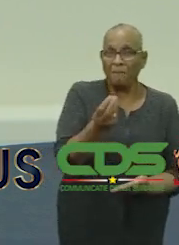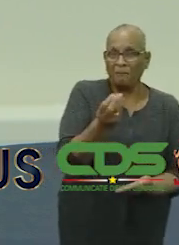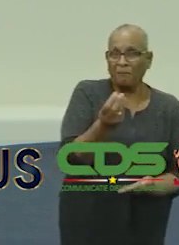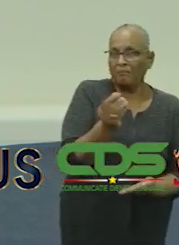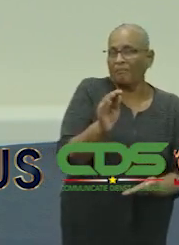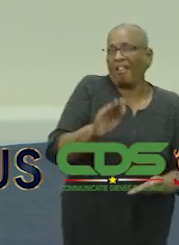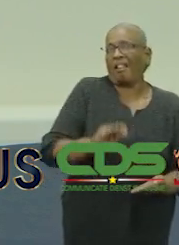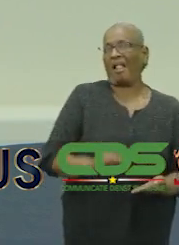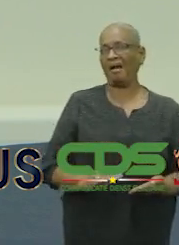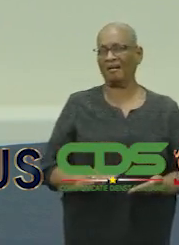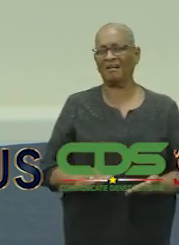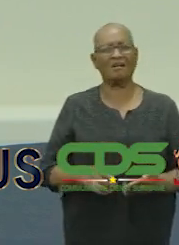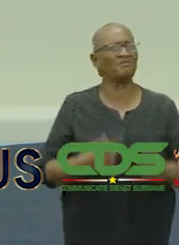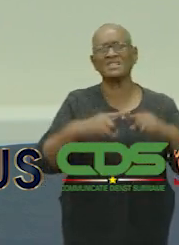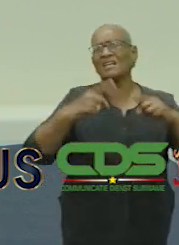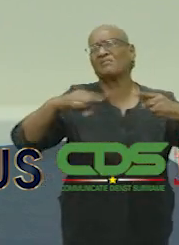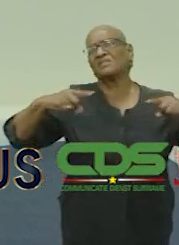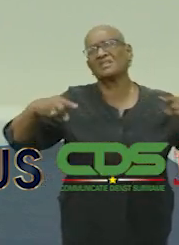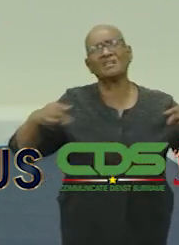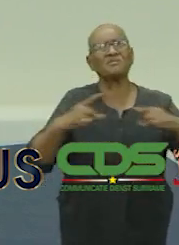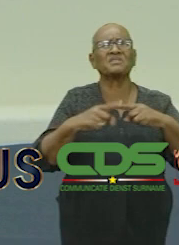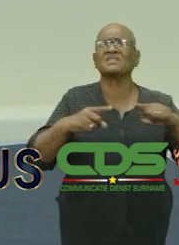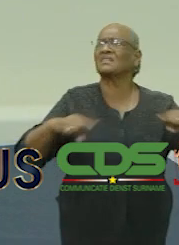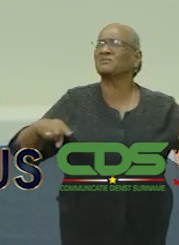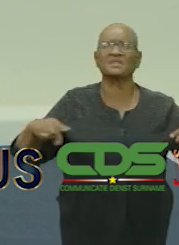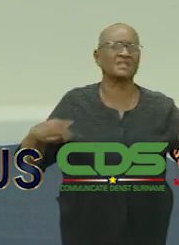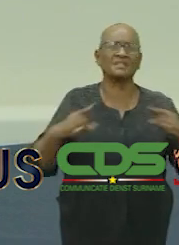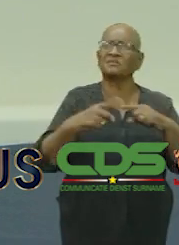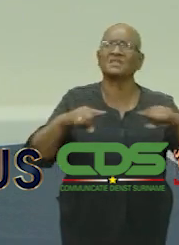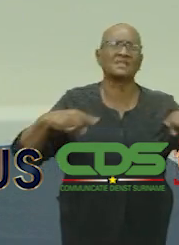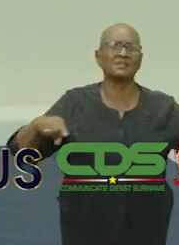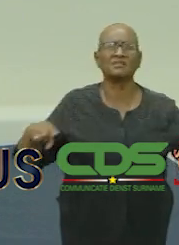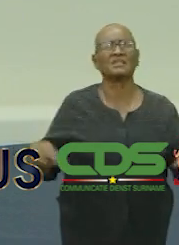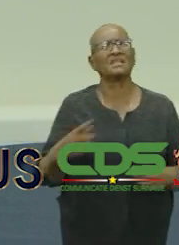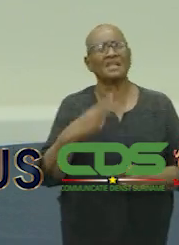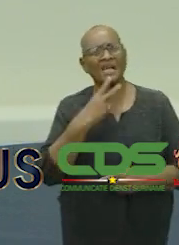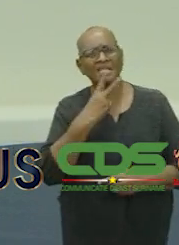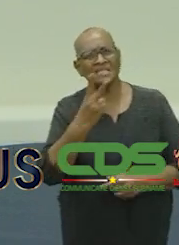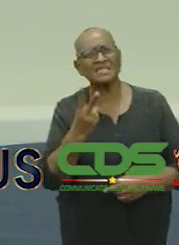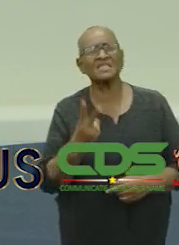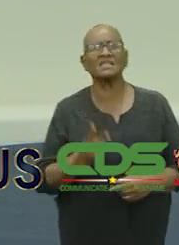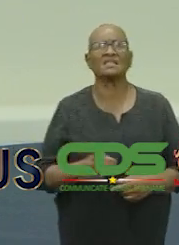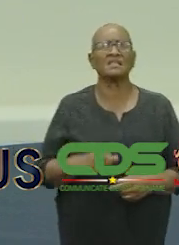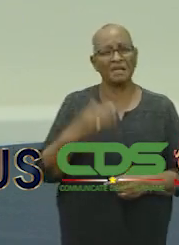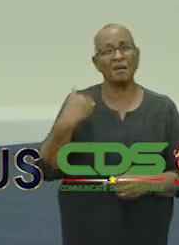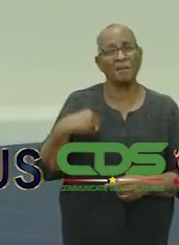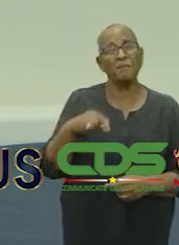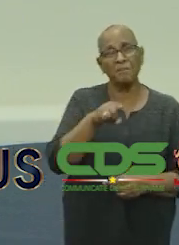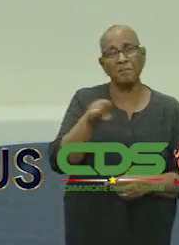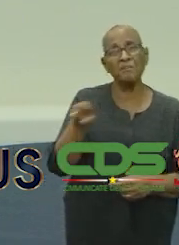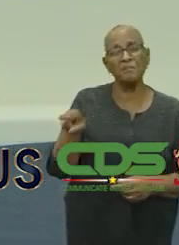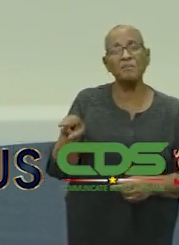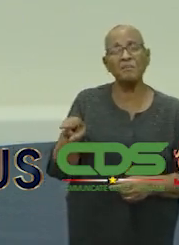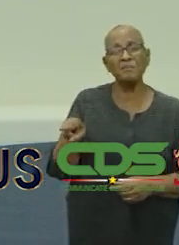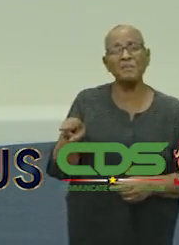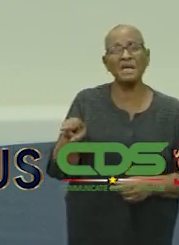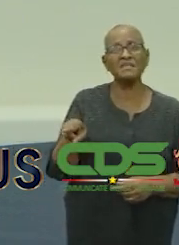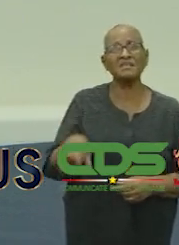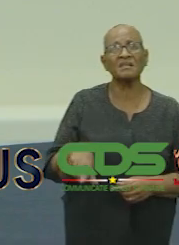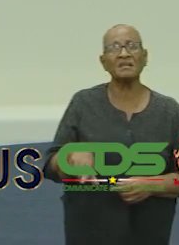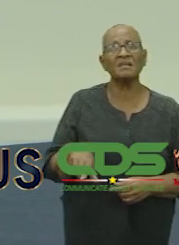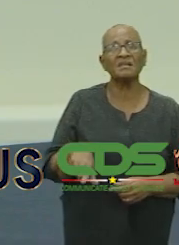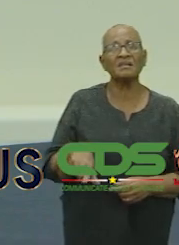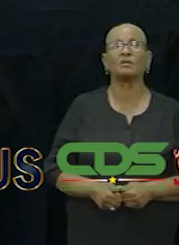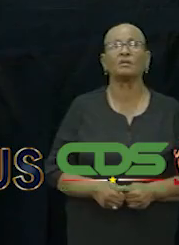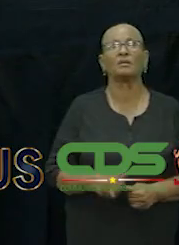laag. Allerlei zaken die duiden op, tenminste volgens hun, op een stukje, ik